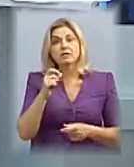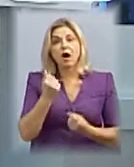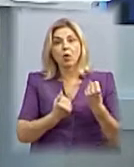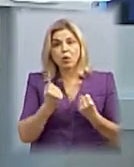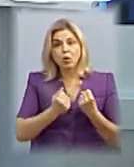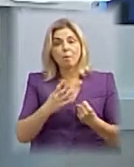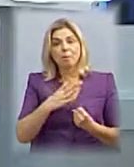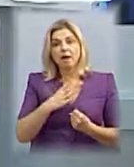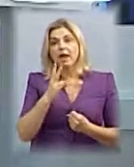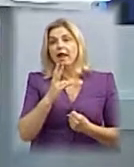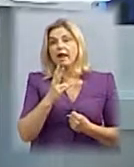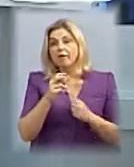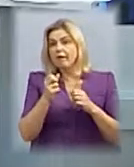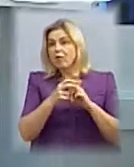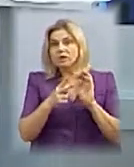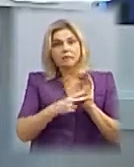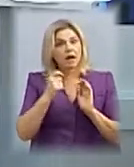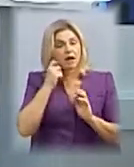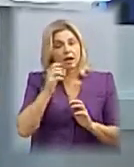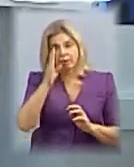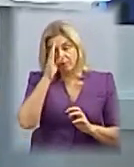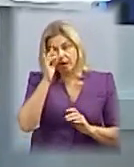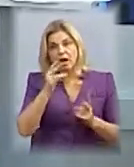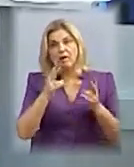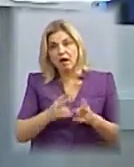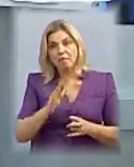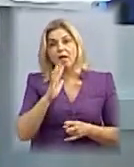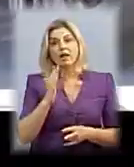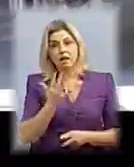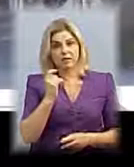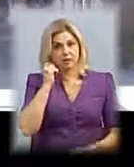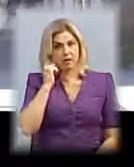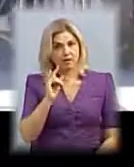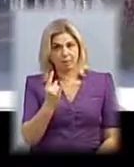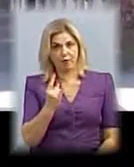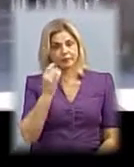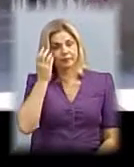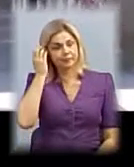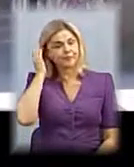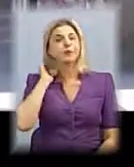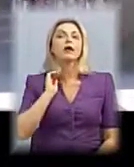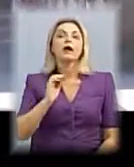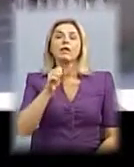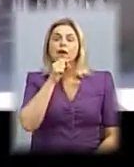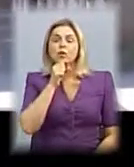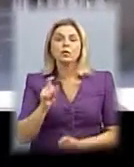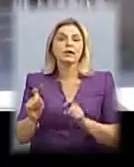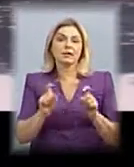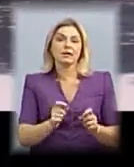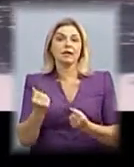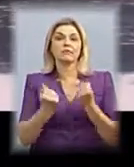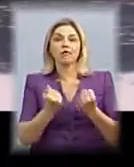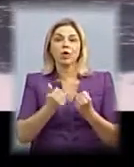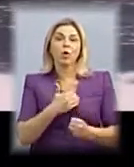знаходився неповнолітній, травмована 5-річна дитина. Юнака за кермо посадив дідусь, який хотів навчити